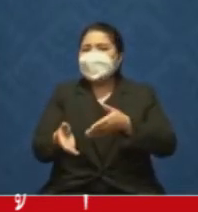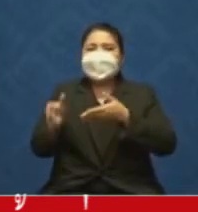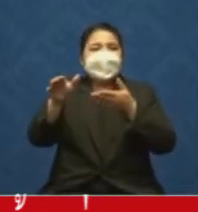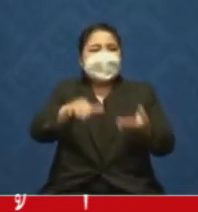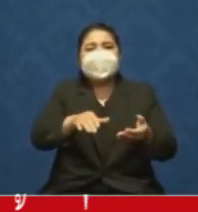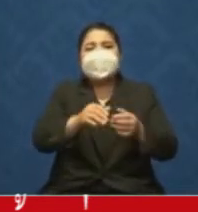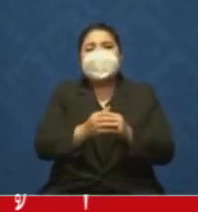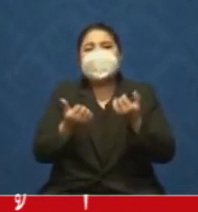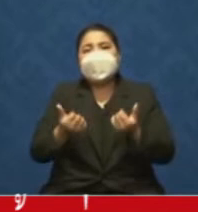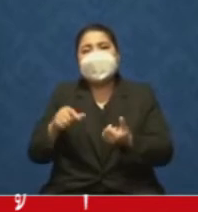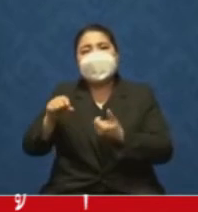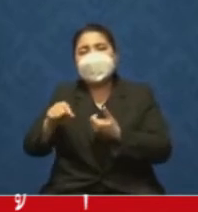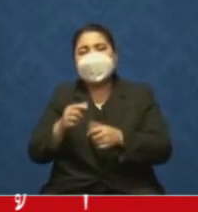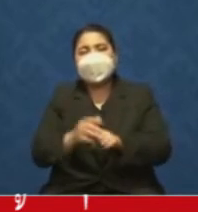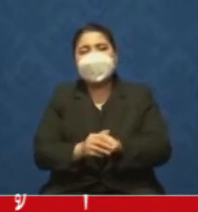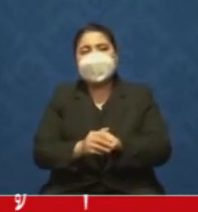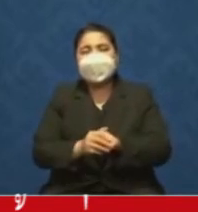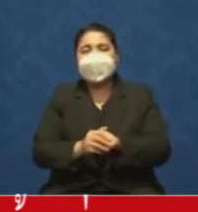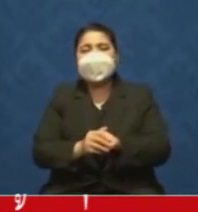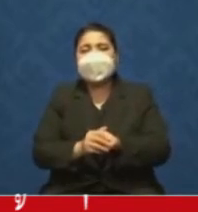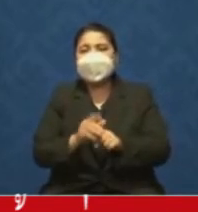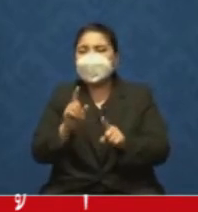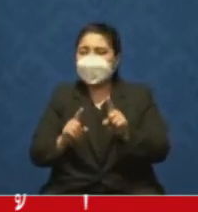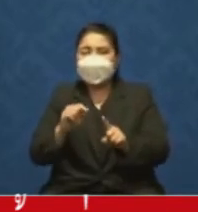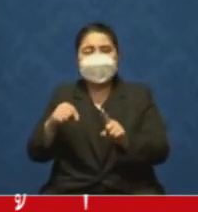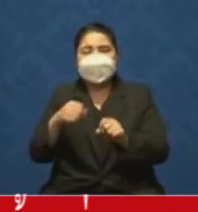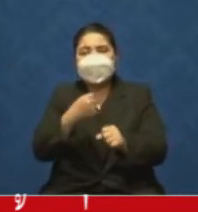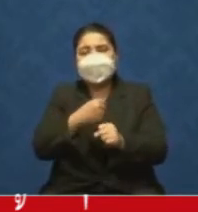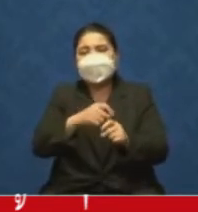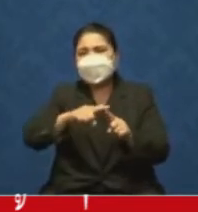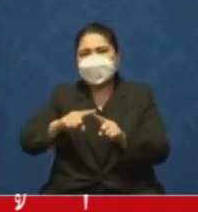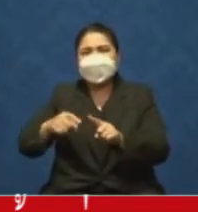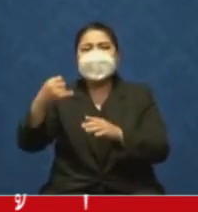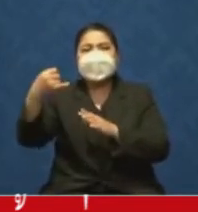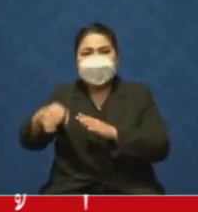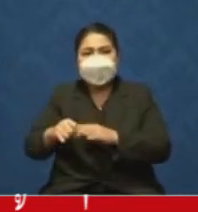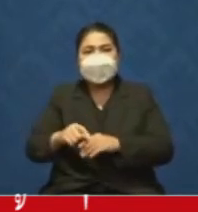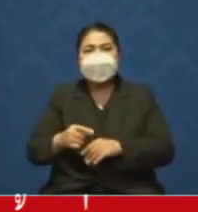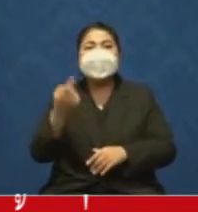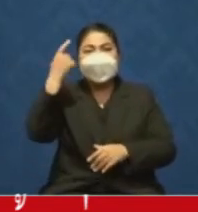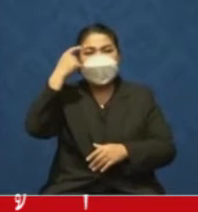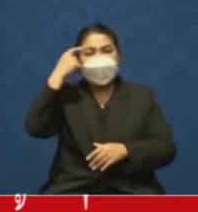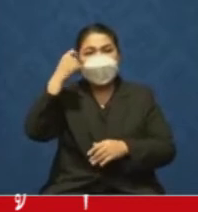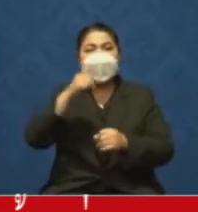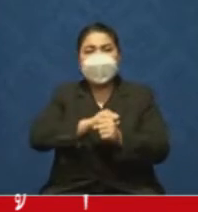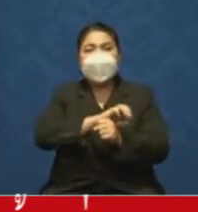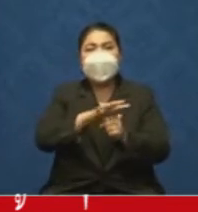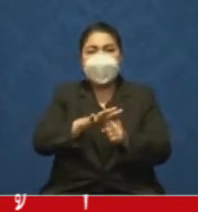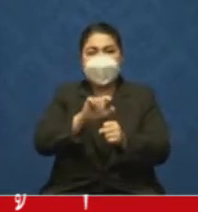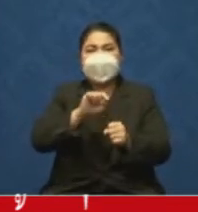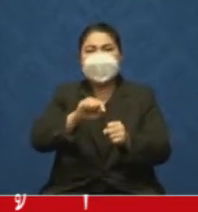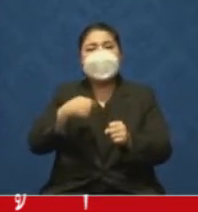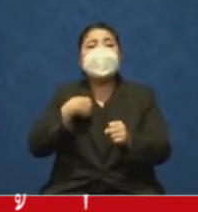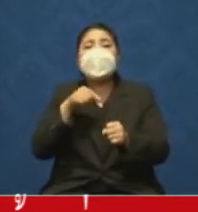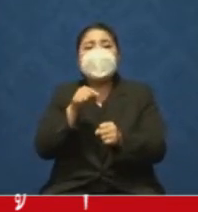ประเมินสถานการต่าง ๆ ผิดพลาดมองว่าโรคโควิดก็